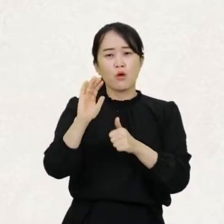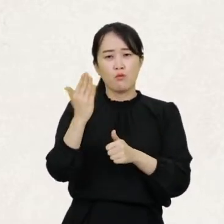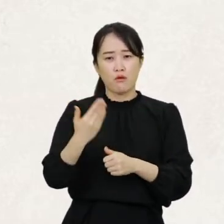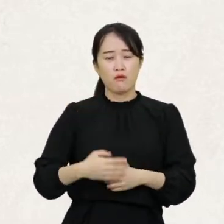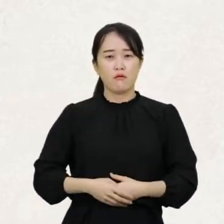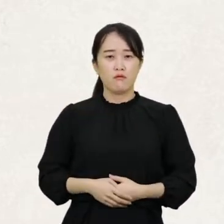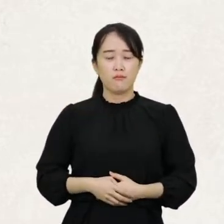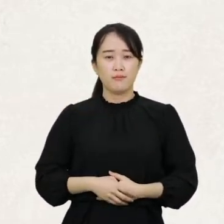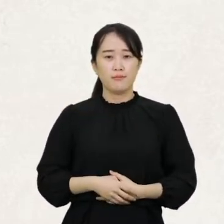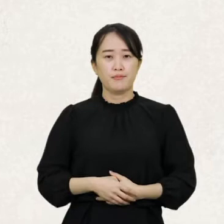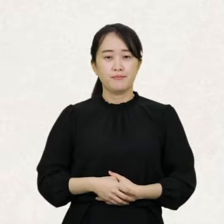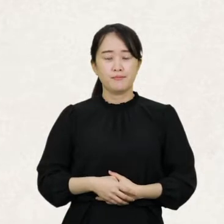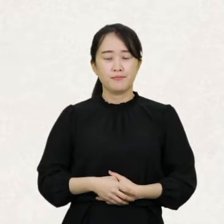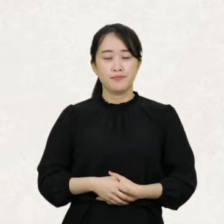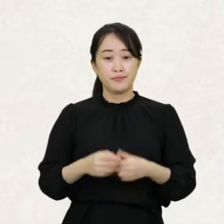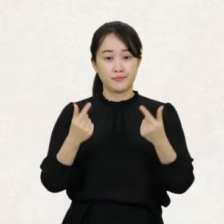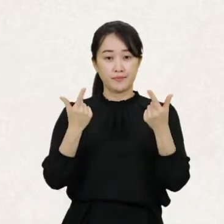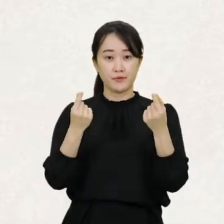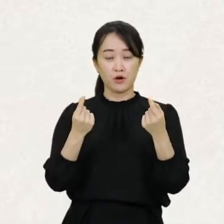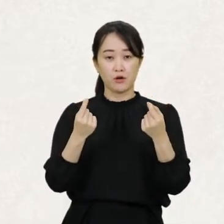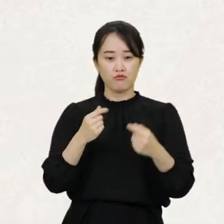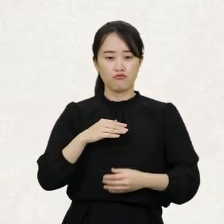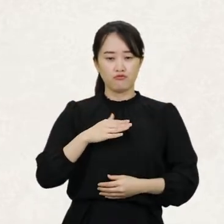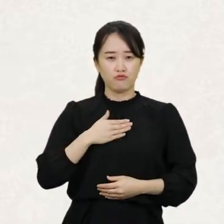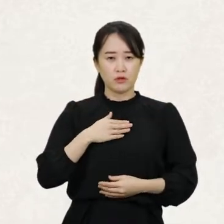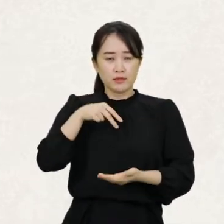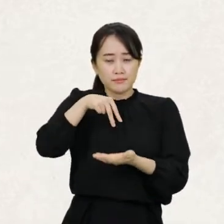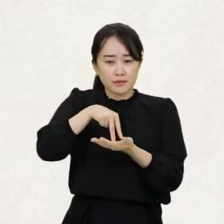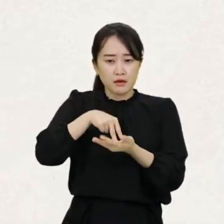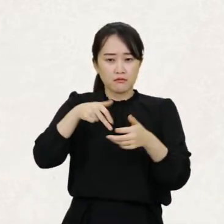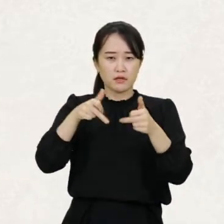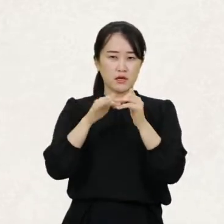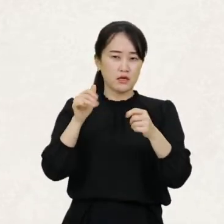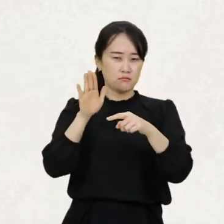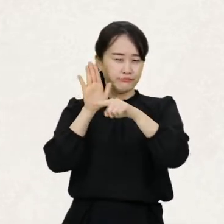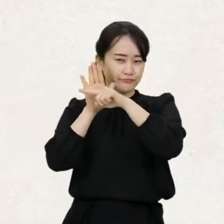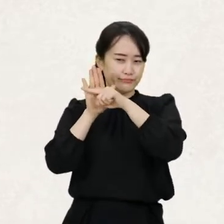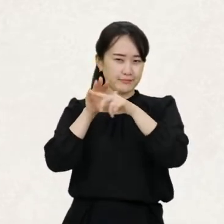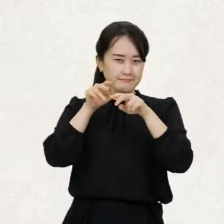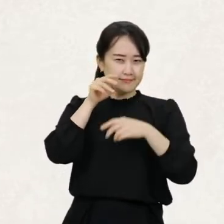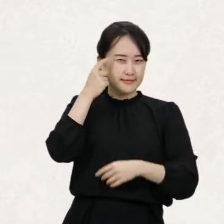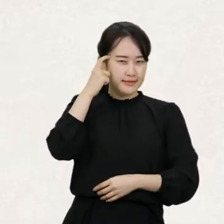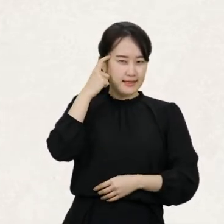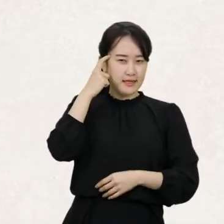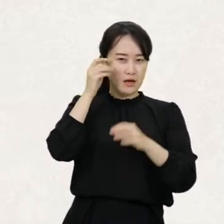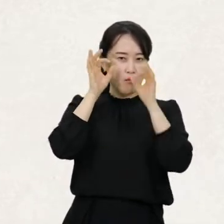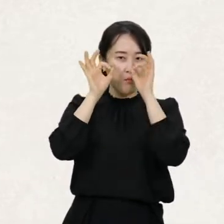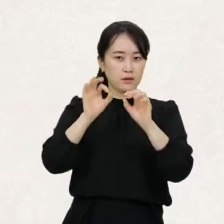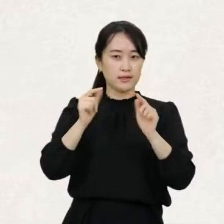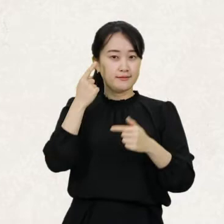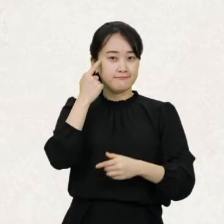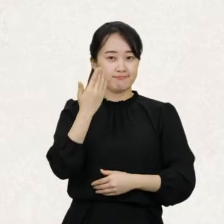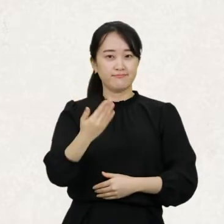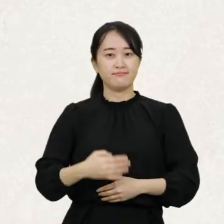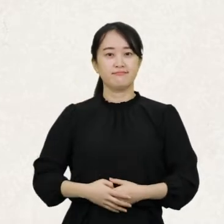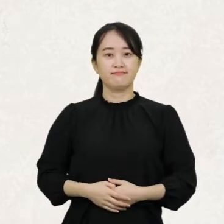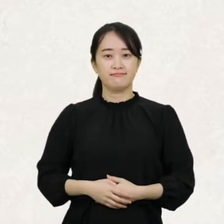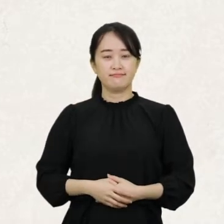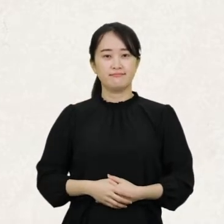문제야. 이렇듯 우리도 모르게 장애인을 부정적인 시선과 편견으로 바라보지는 않았나요?